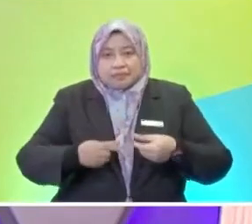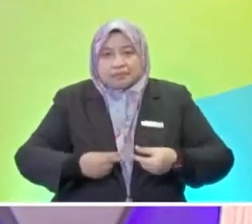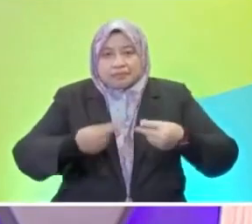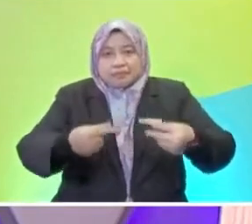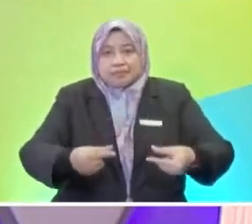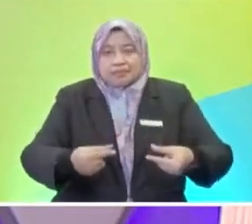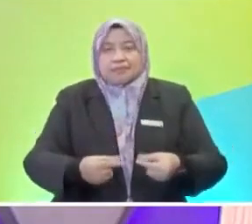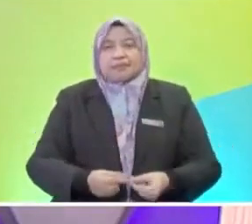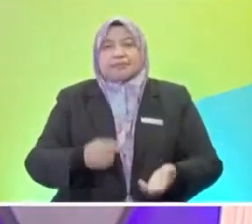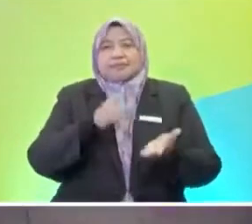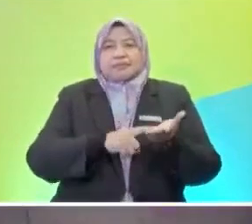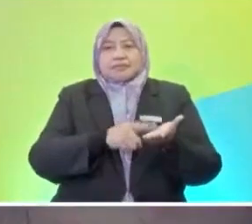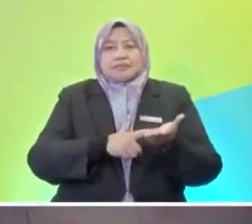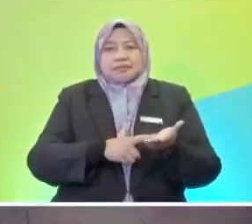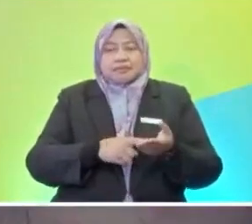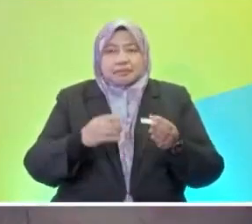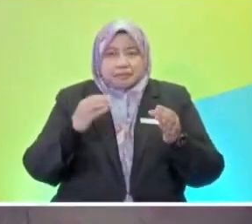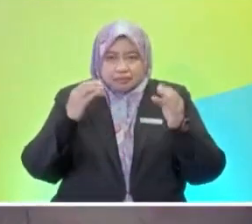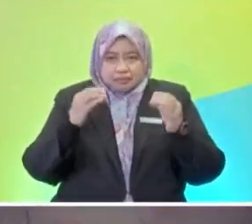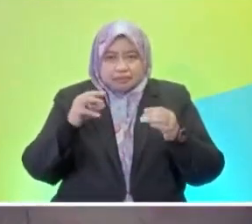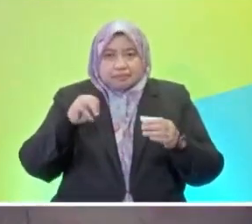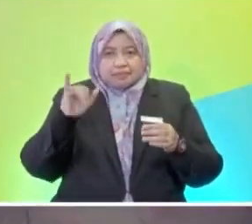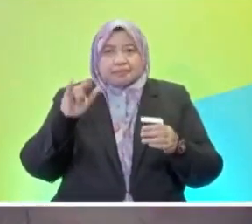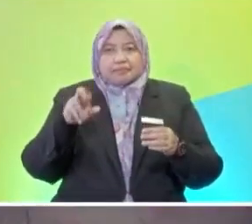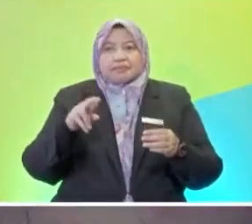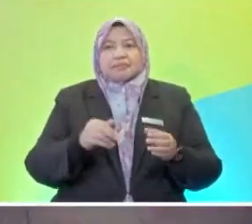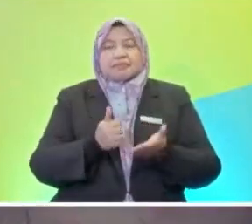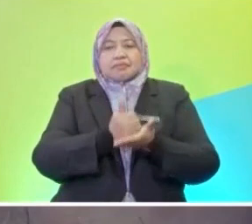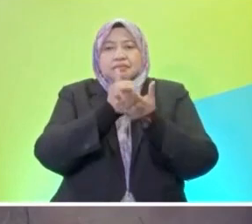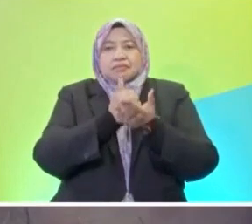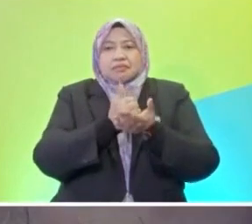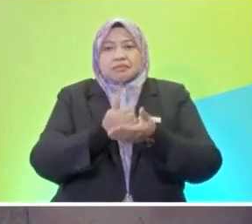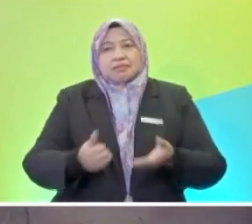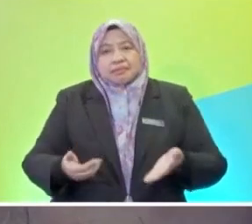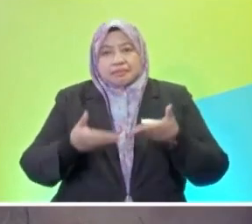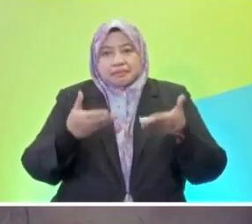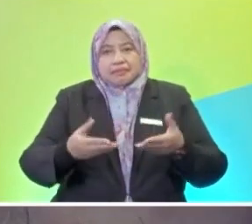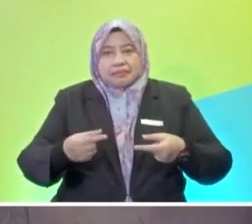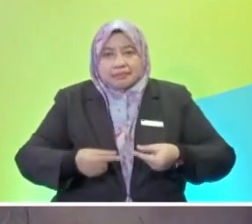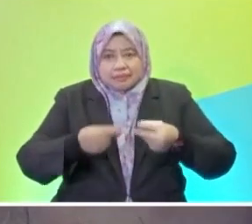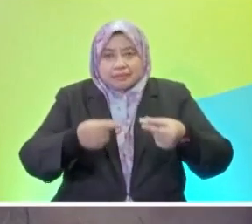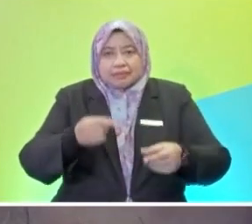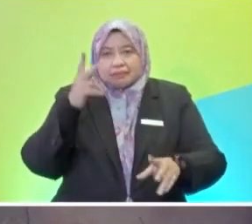apa kata Mira Tolong bagi ganjaran kepada Mas Aqila sudah jawab betul tadi